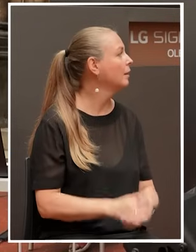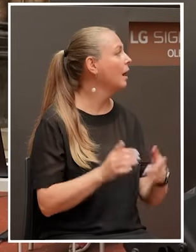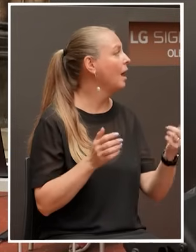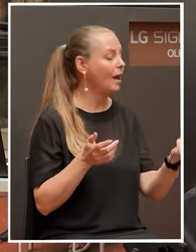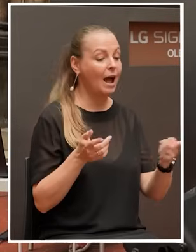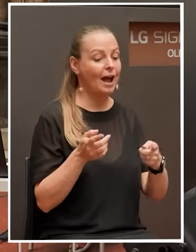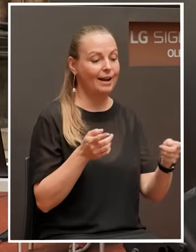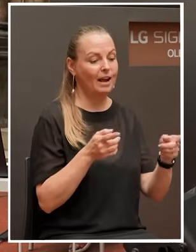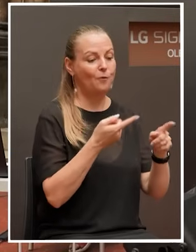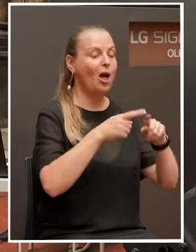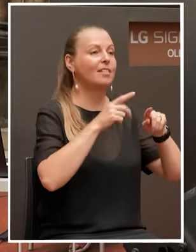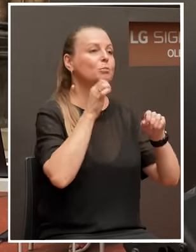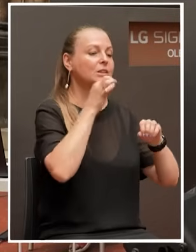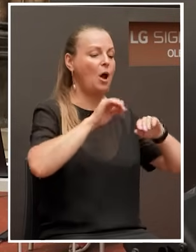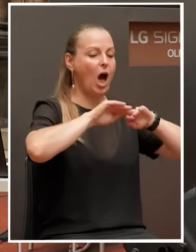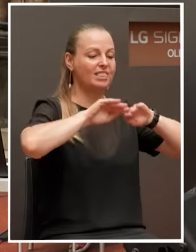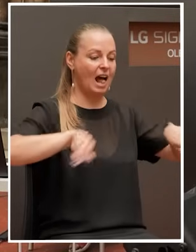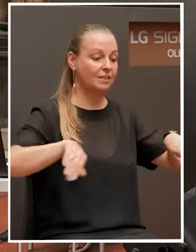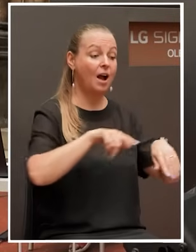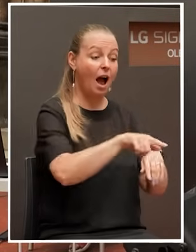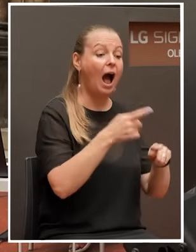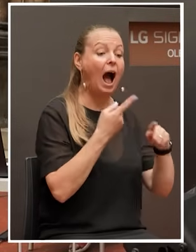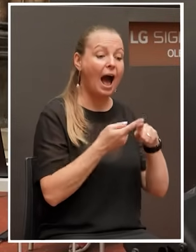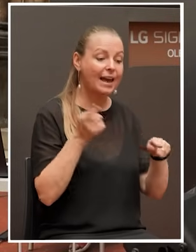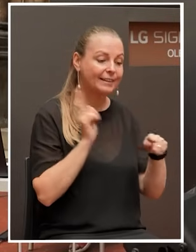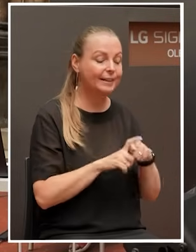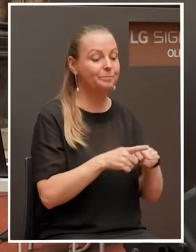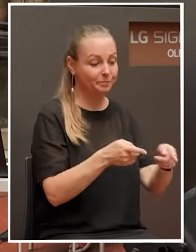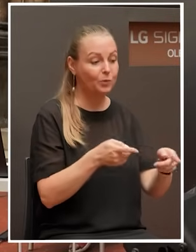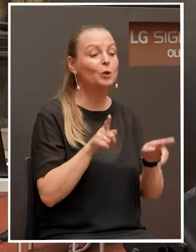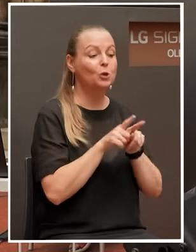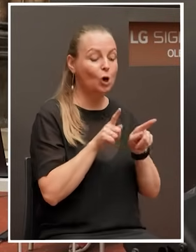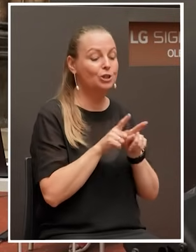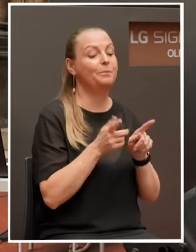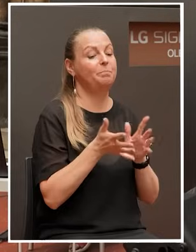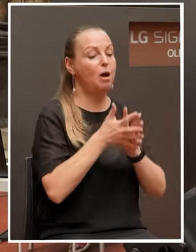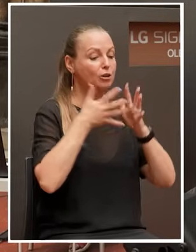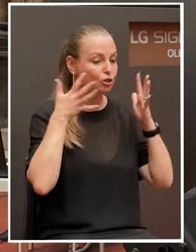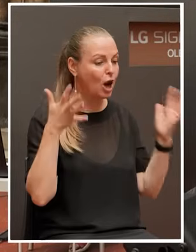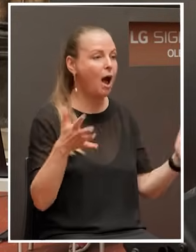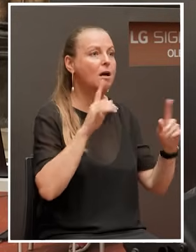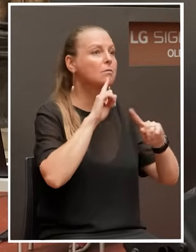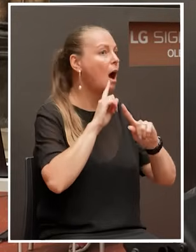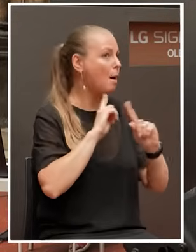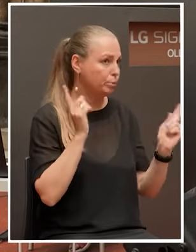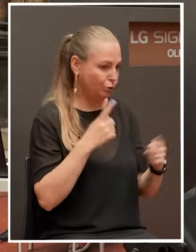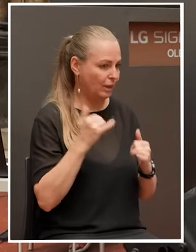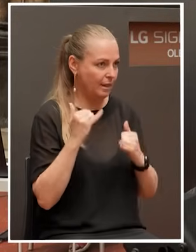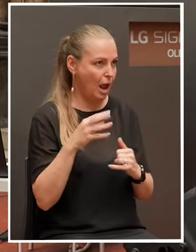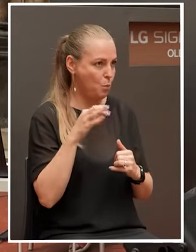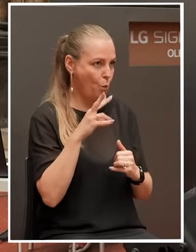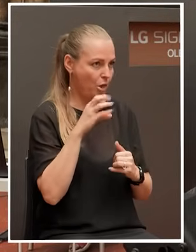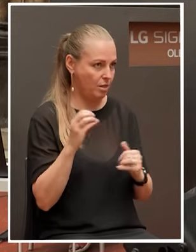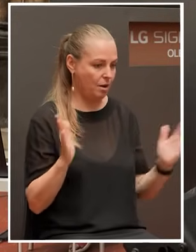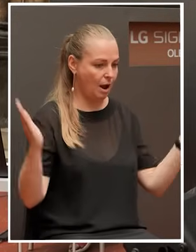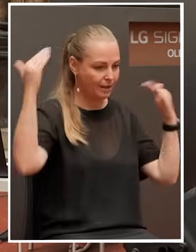это скорее отталкивание, а вот это скорее переваривание. Да, это тоже большая, необычная, в общем, для него